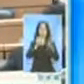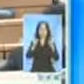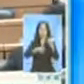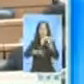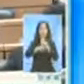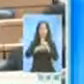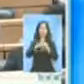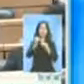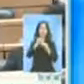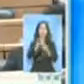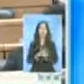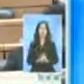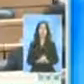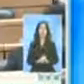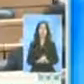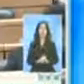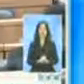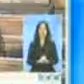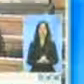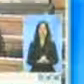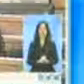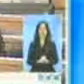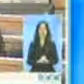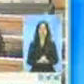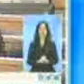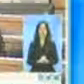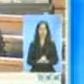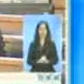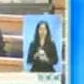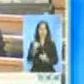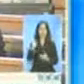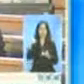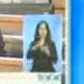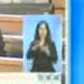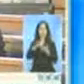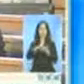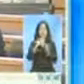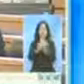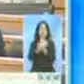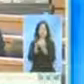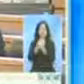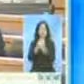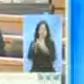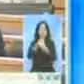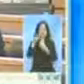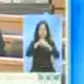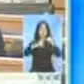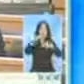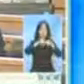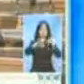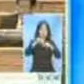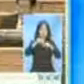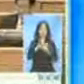เห็นเลยเห็นตัวเลย ก็ไม่ให้ดู ก็ไม่ให้ดูเอาแล้วจะยังไงนะฮะ พอให้ดูคลิป